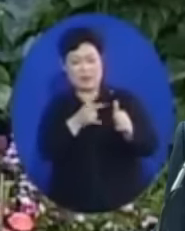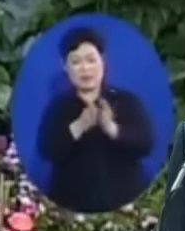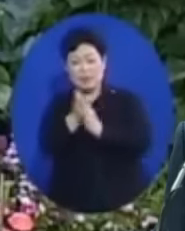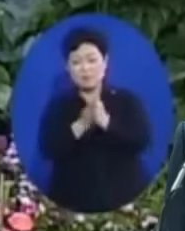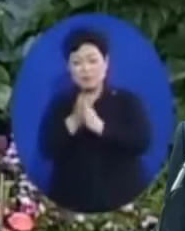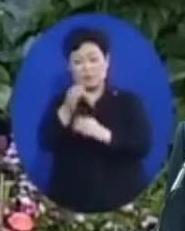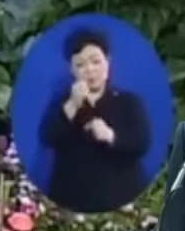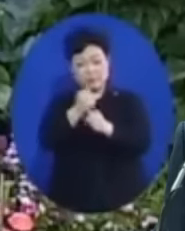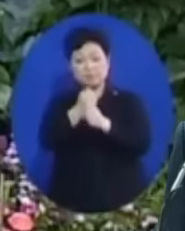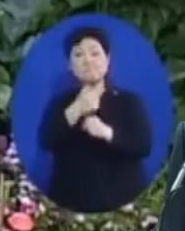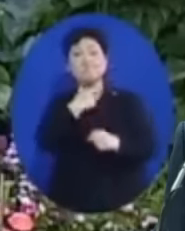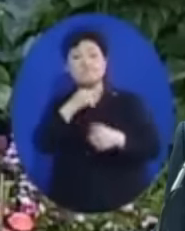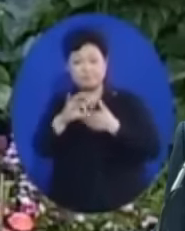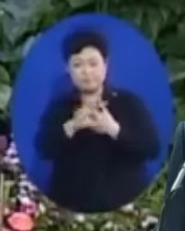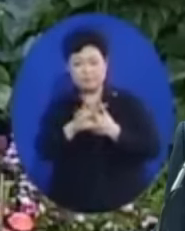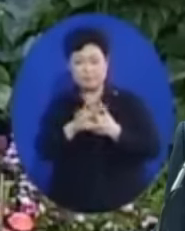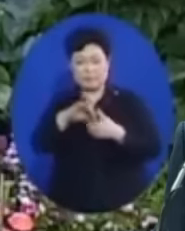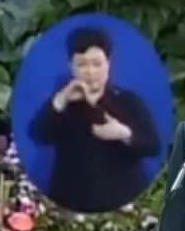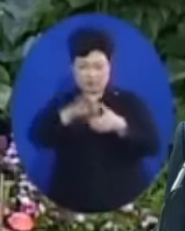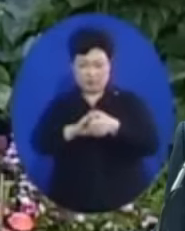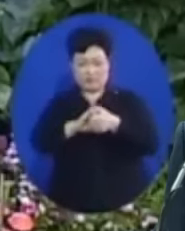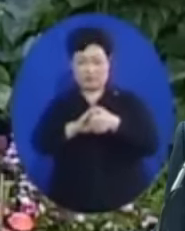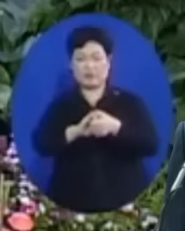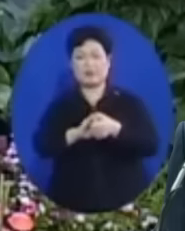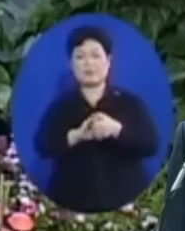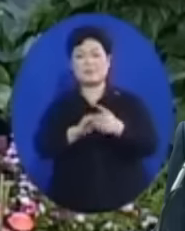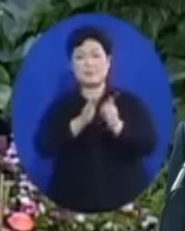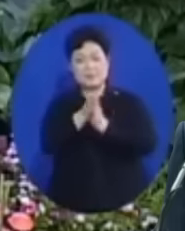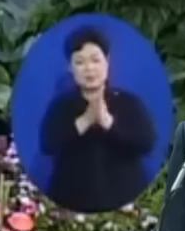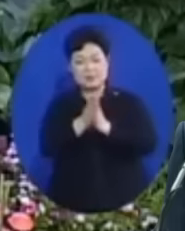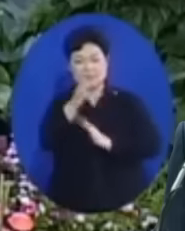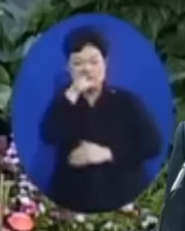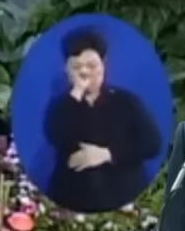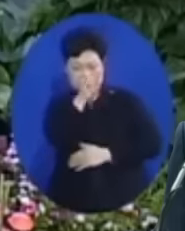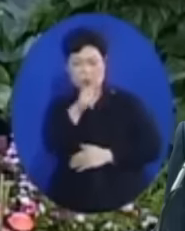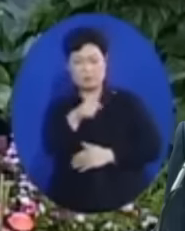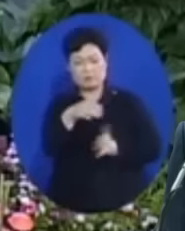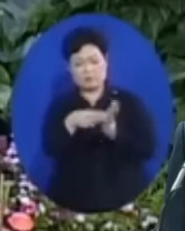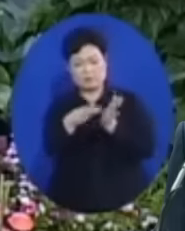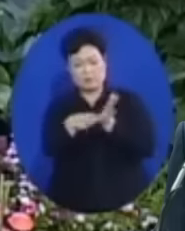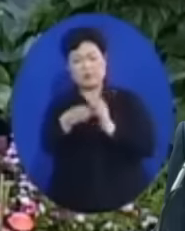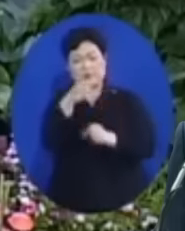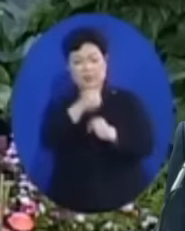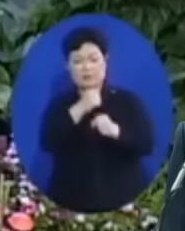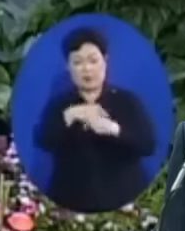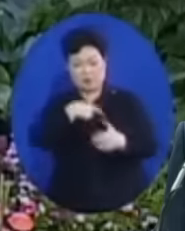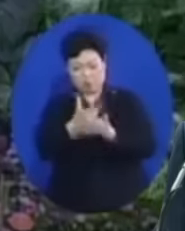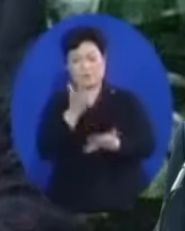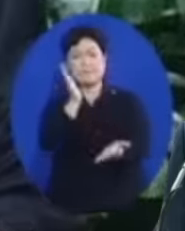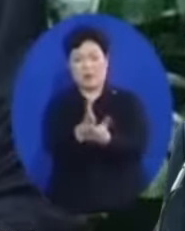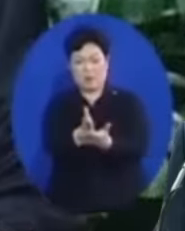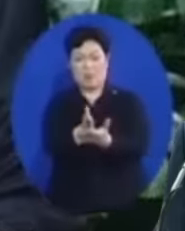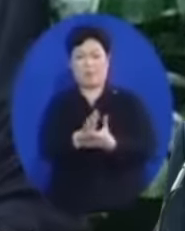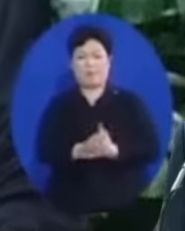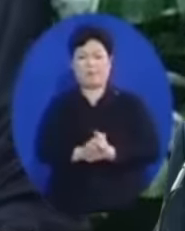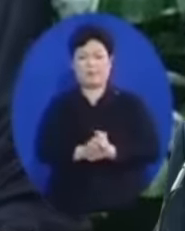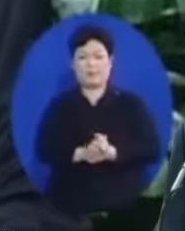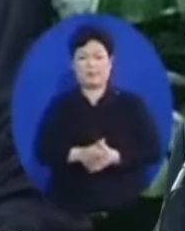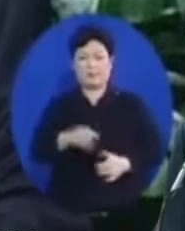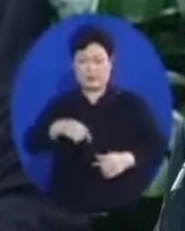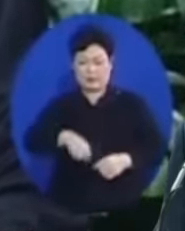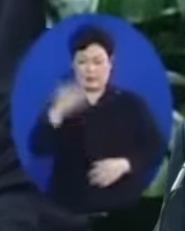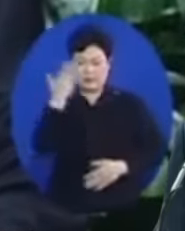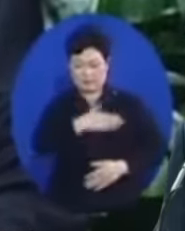비누를 만들거든 정량의 비누를 만들고 좋은 질의 비누를 만들어서 속이지 말고